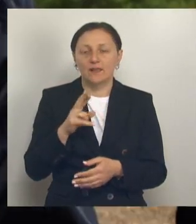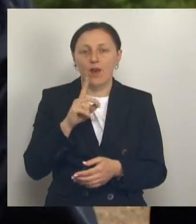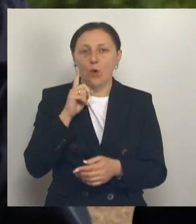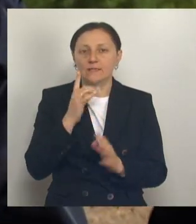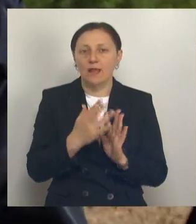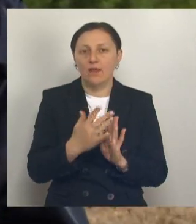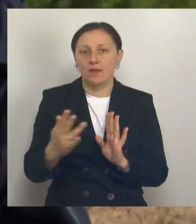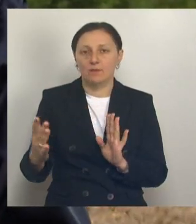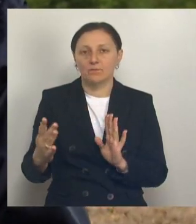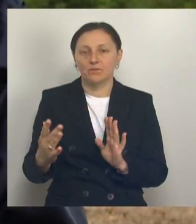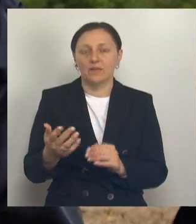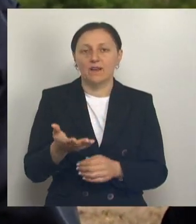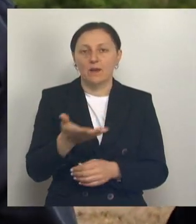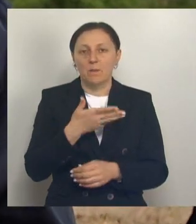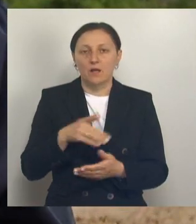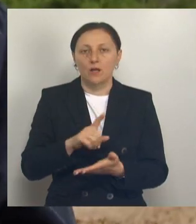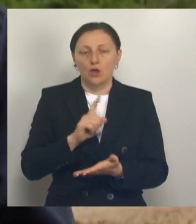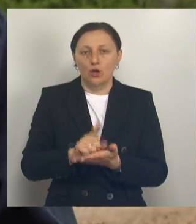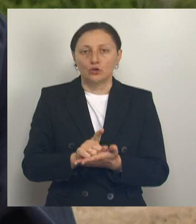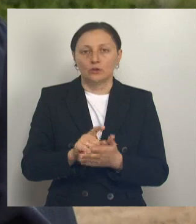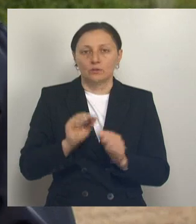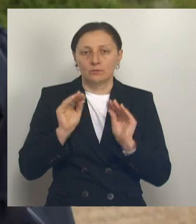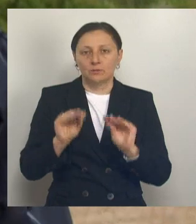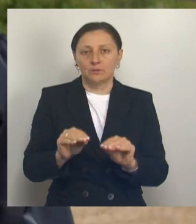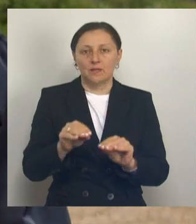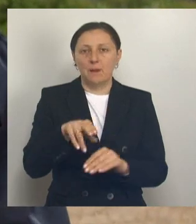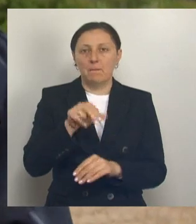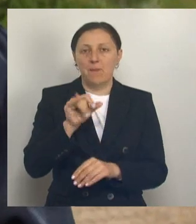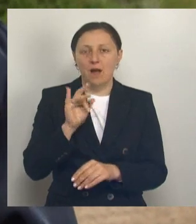мы должны выйти фактически на парк который